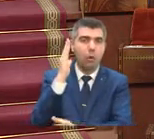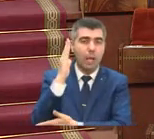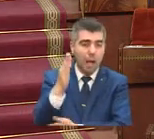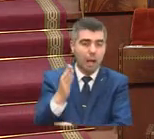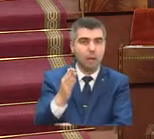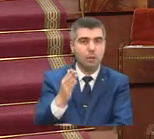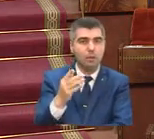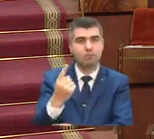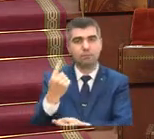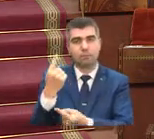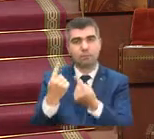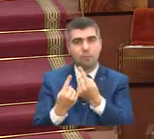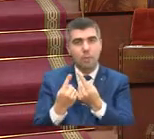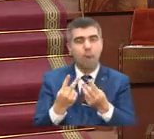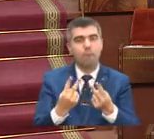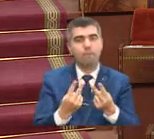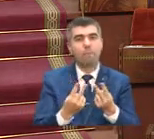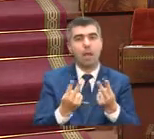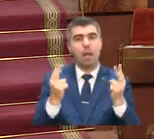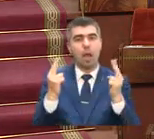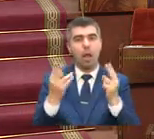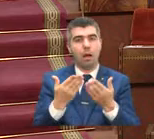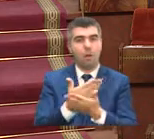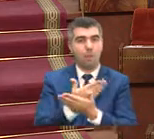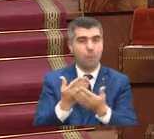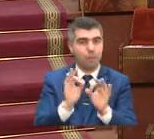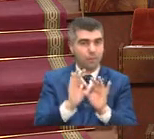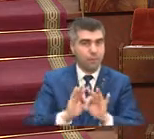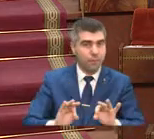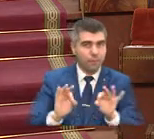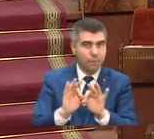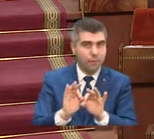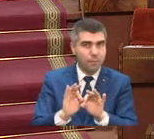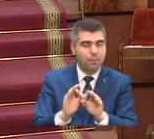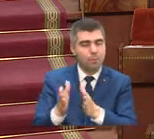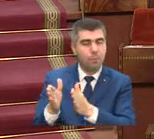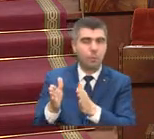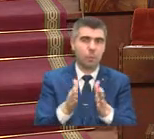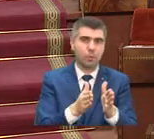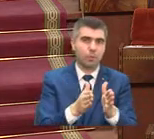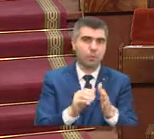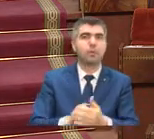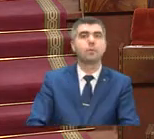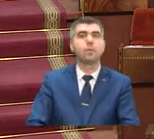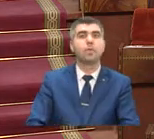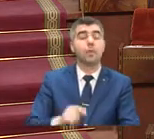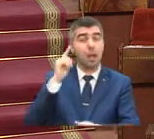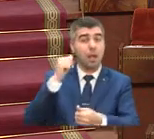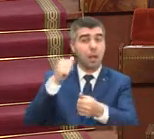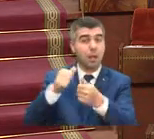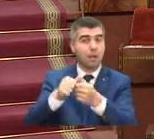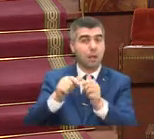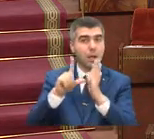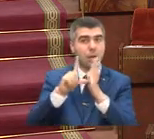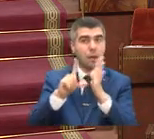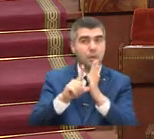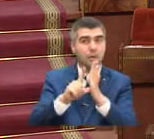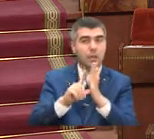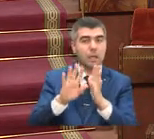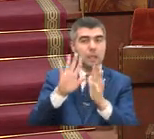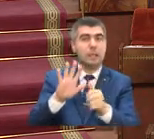النظر على الفيلات ولا ماشي الفيلات. ولكن أنا غير نذكر واحد المسألة، القانون ديال التعمير راه الرقم ديالو